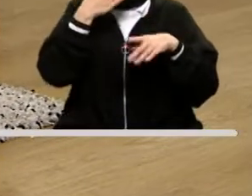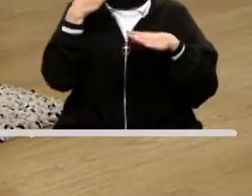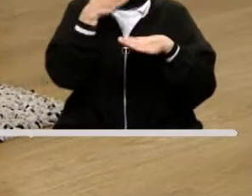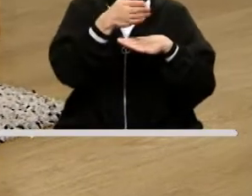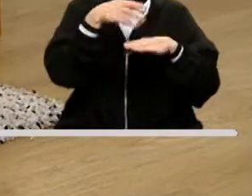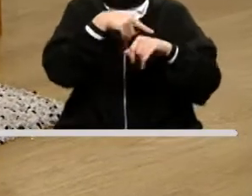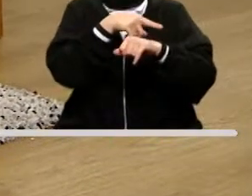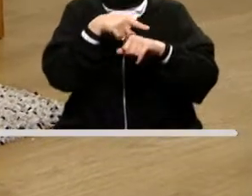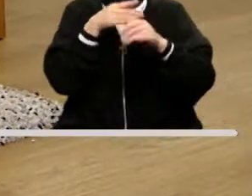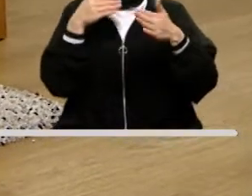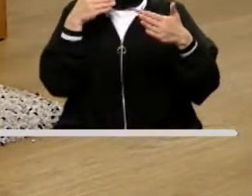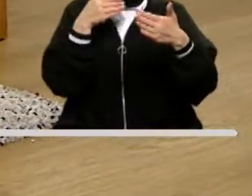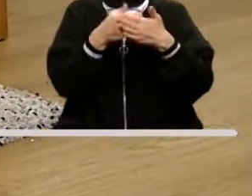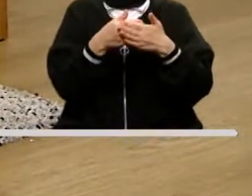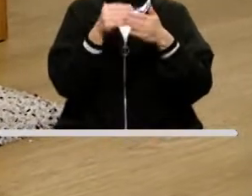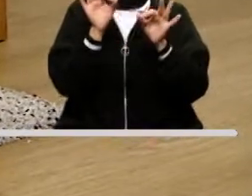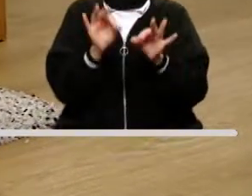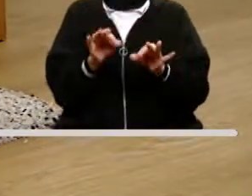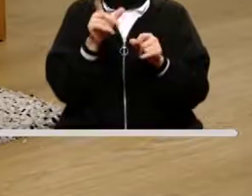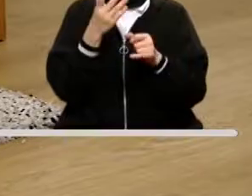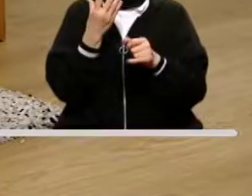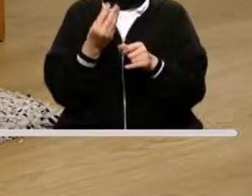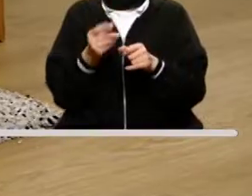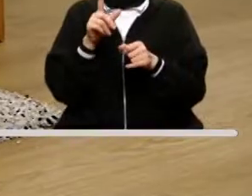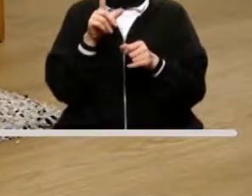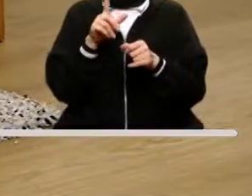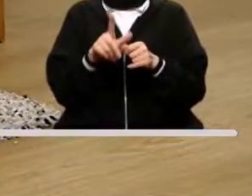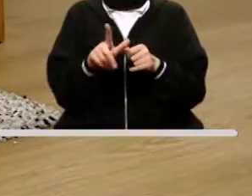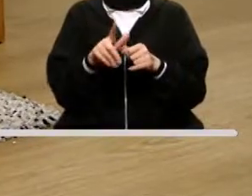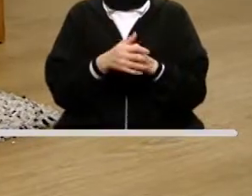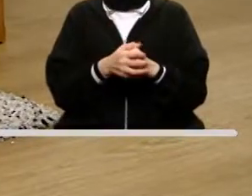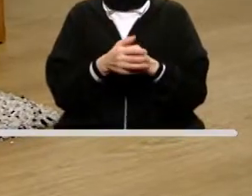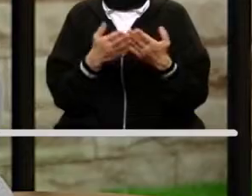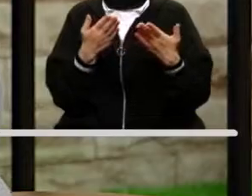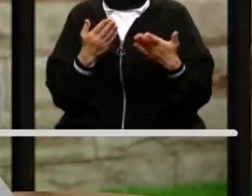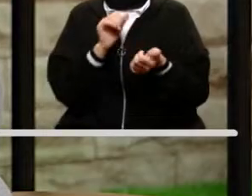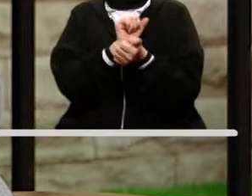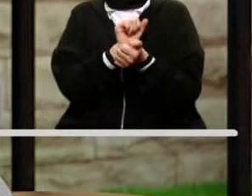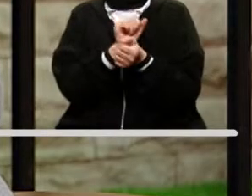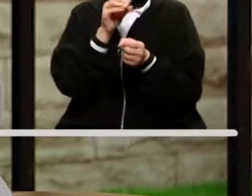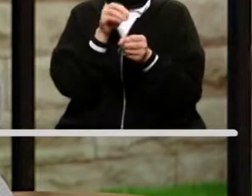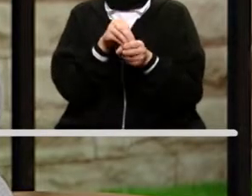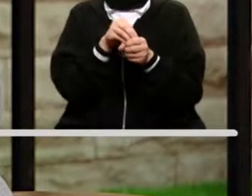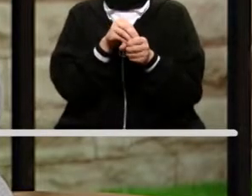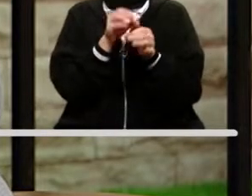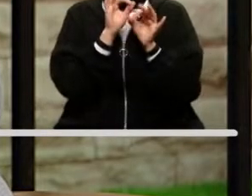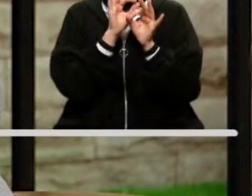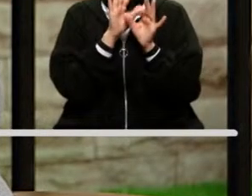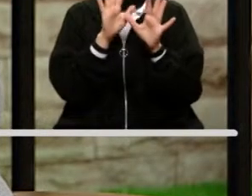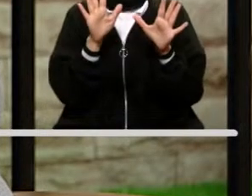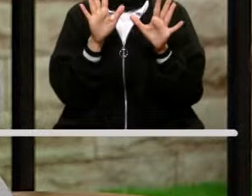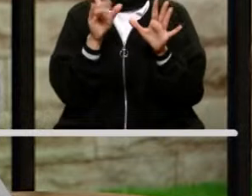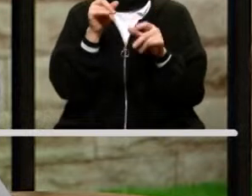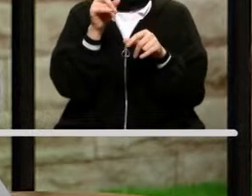eğitim sürecine, okuldaki en azından belli sorumlulukları da öğrenmiş oluyor muyuz? Tabii şimdi aile içerisinde bakın çok mükemmel bir yaklaşım bu. Yani